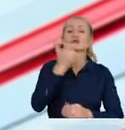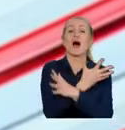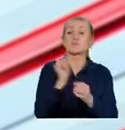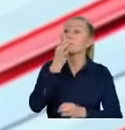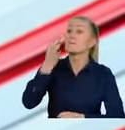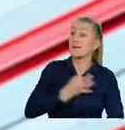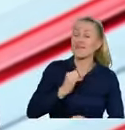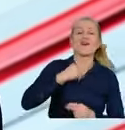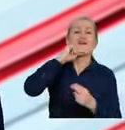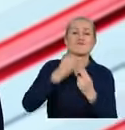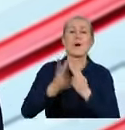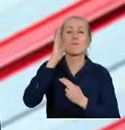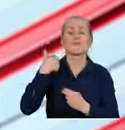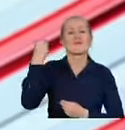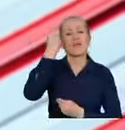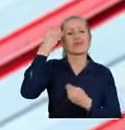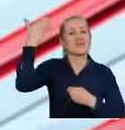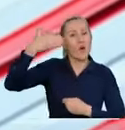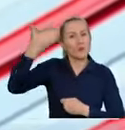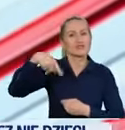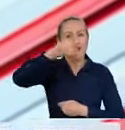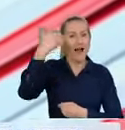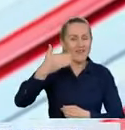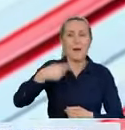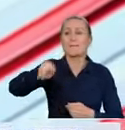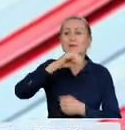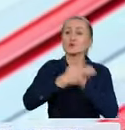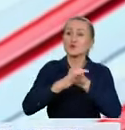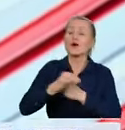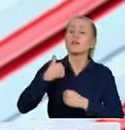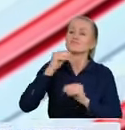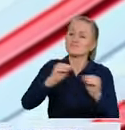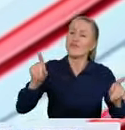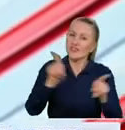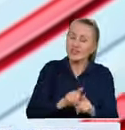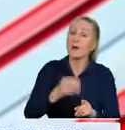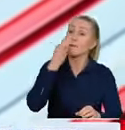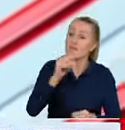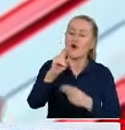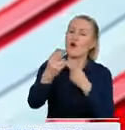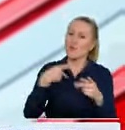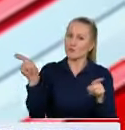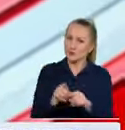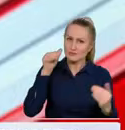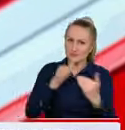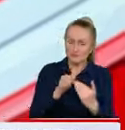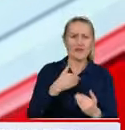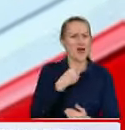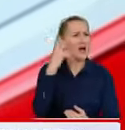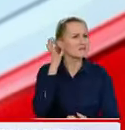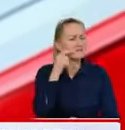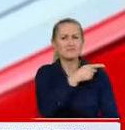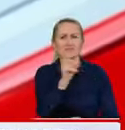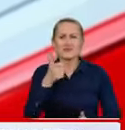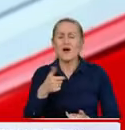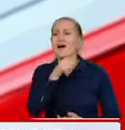Później jako nauczyciel akademicki to samo mówiłem studentom. Wsłuchując się w tą debatę, widać, że każdy przemawia